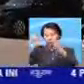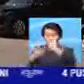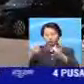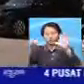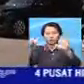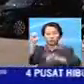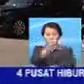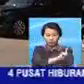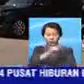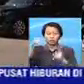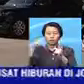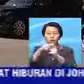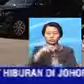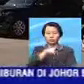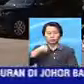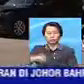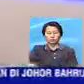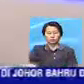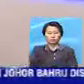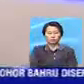harinya ke China